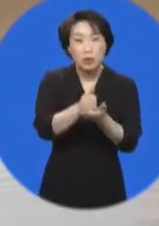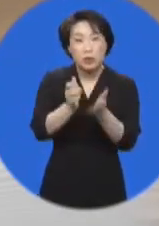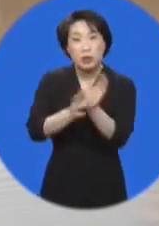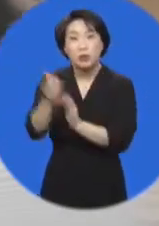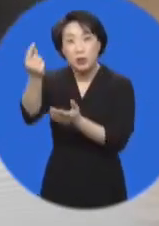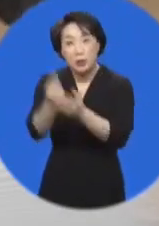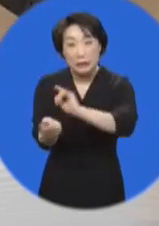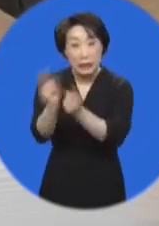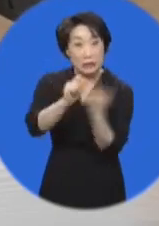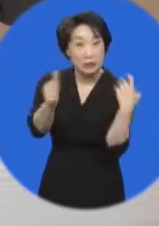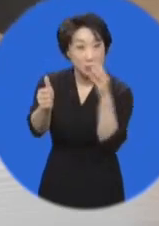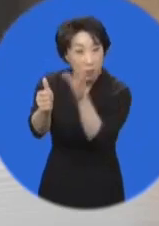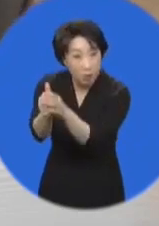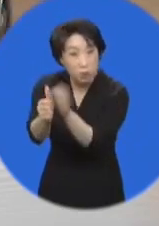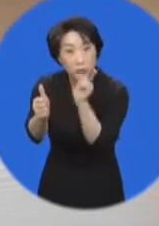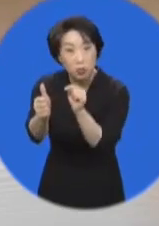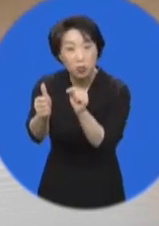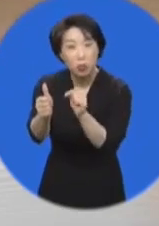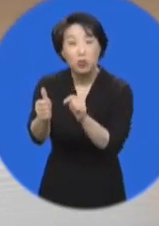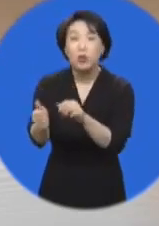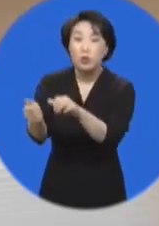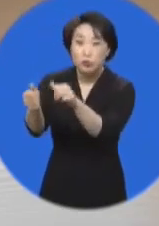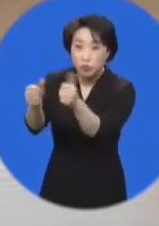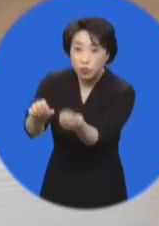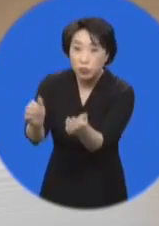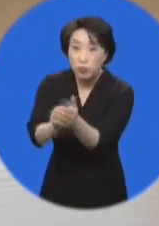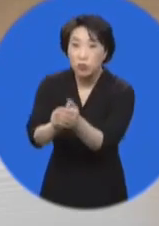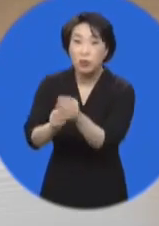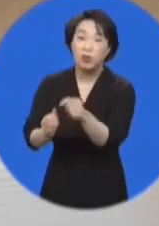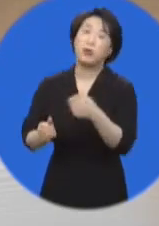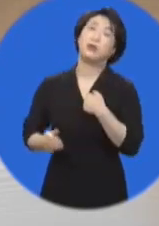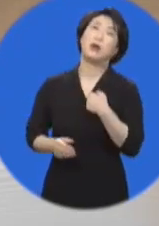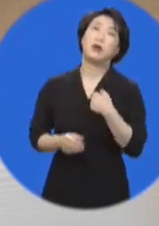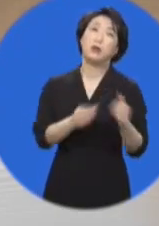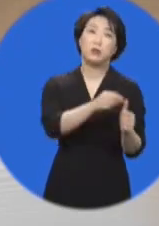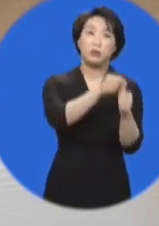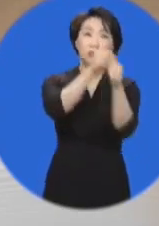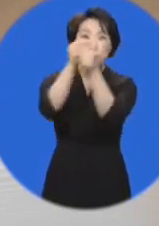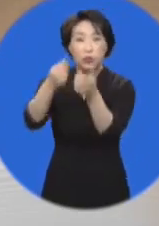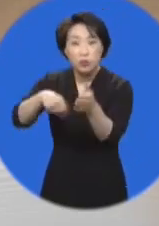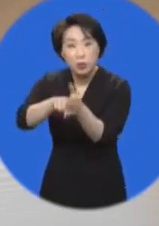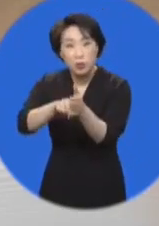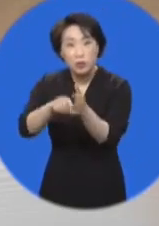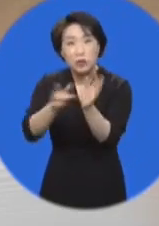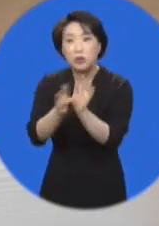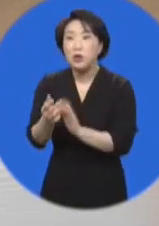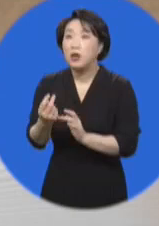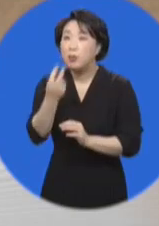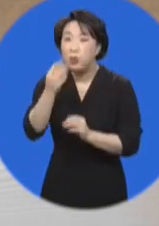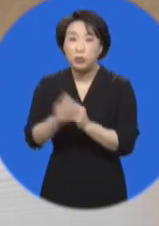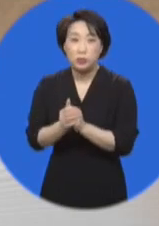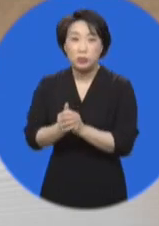짊어지고 예수님이 대신 죽어서 나를 살리려고 자기 대속물로 자기